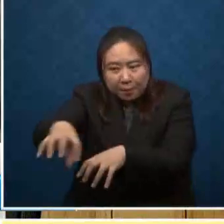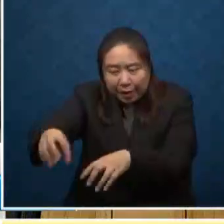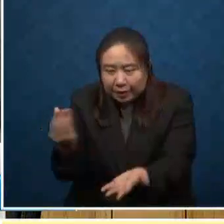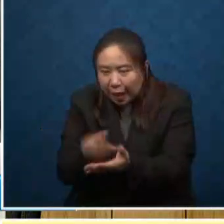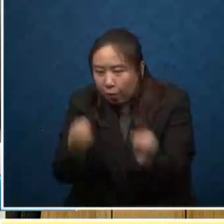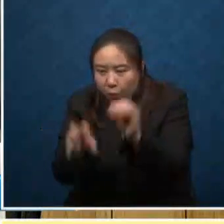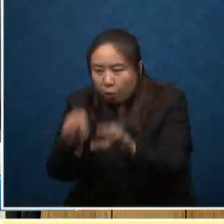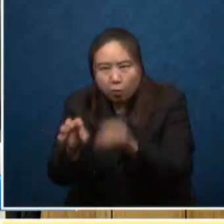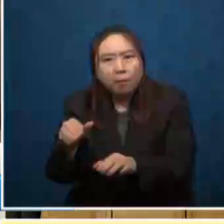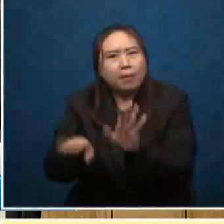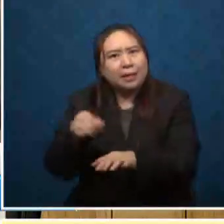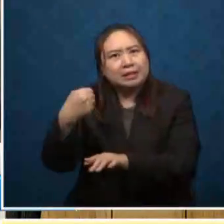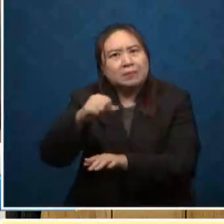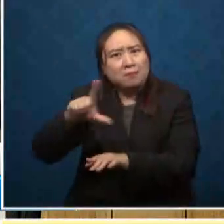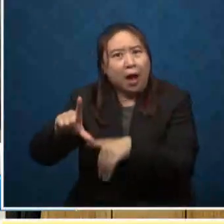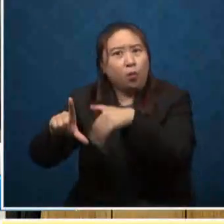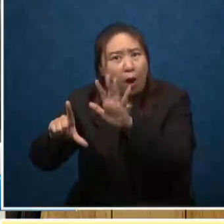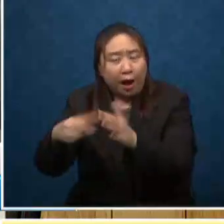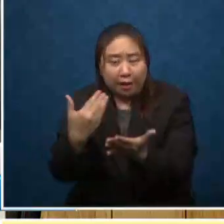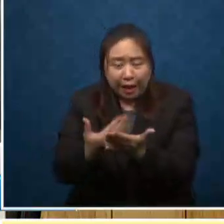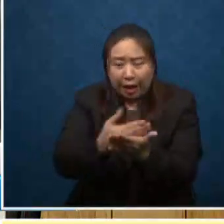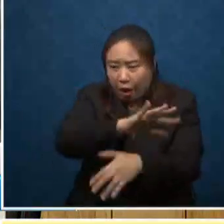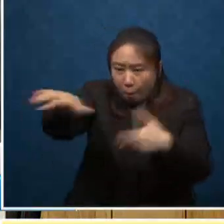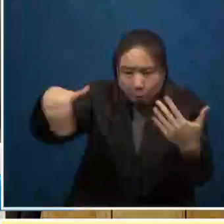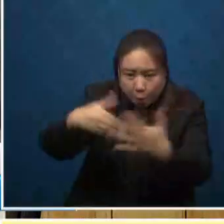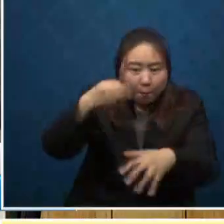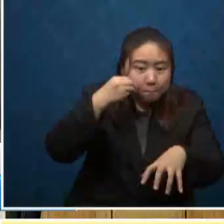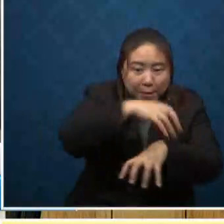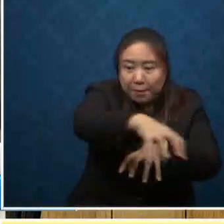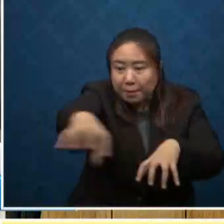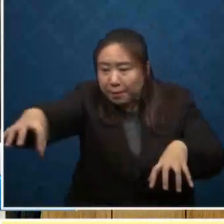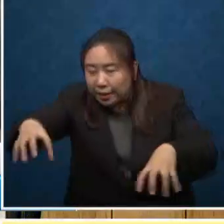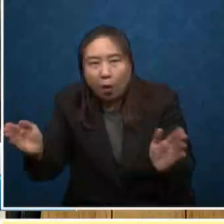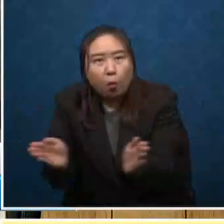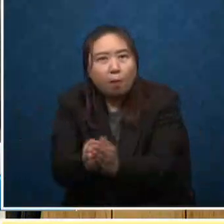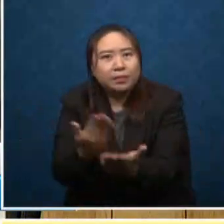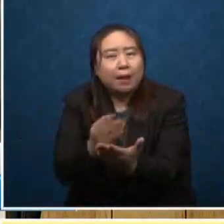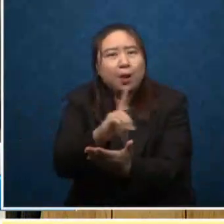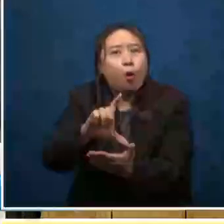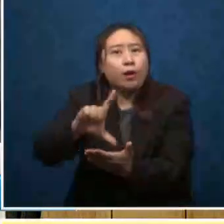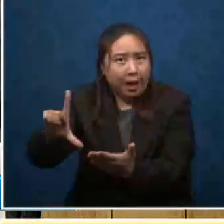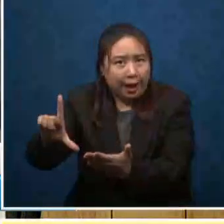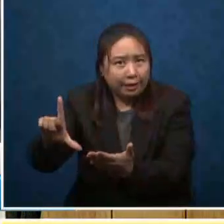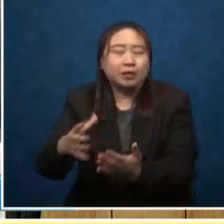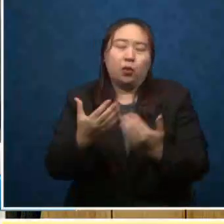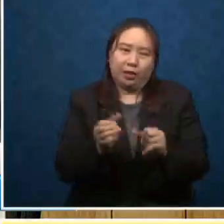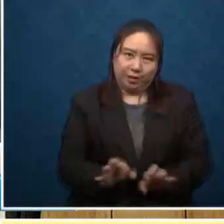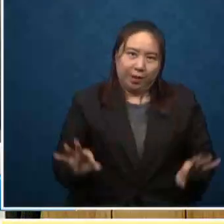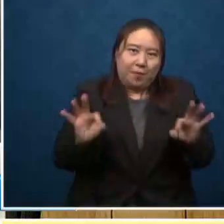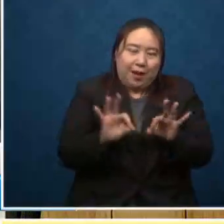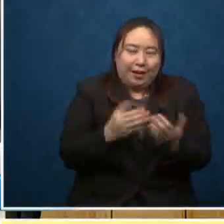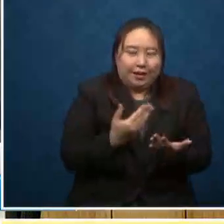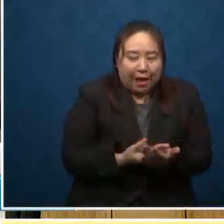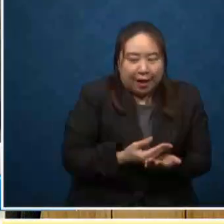แล้วก็10กว่าหมู่บ้านก็มีเงินรวมนับร้อยเป็นร้อยๆล้านนะครับดังนั้นการออมเพื่อสร้างหลักประกันในพื้น